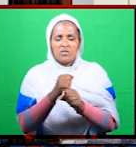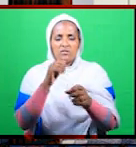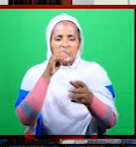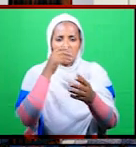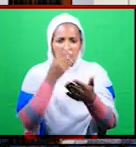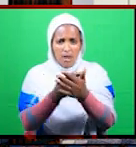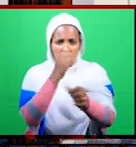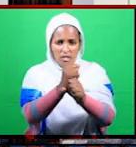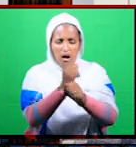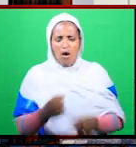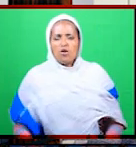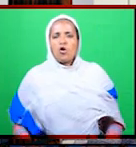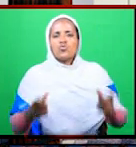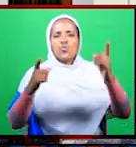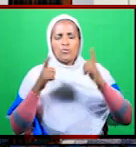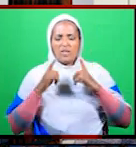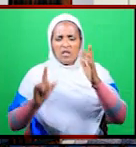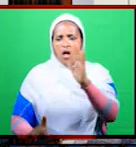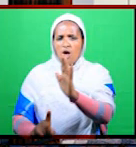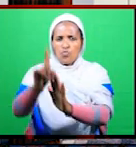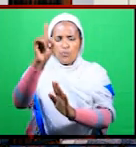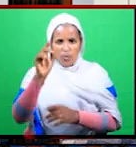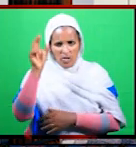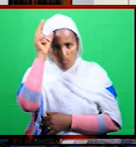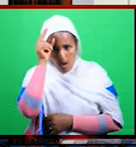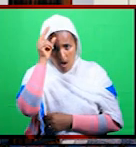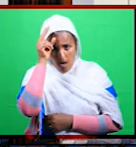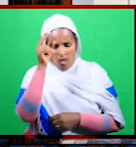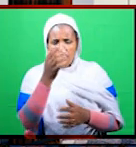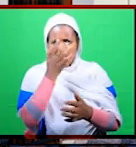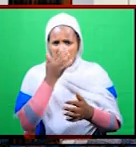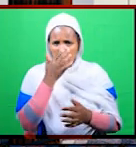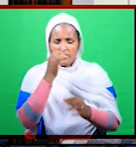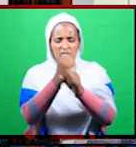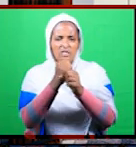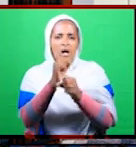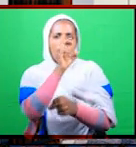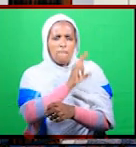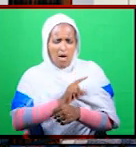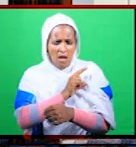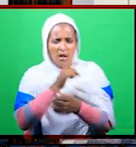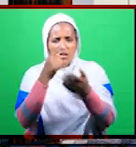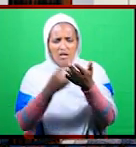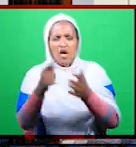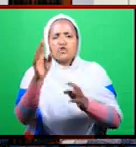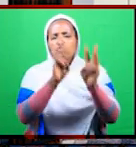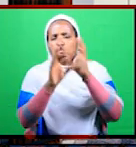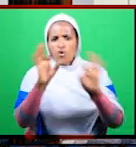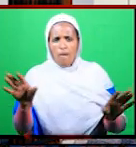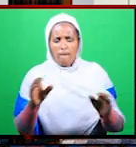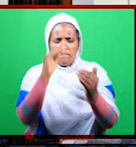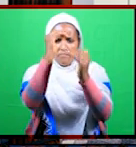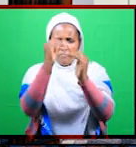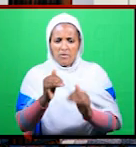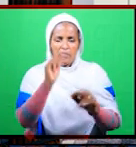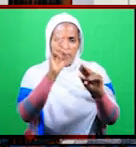የኖሩበት ያደጉበት ባህል፣ ልምድ፣ የስራ ጠባይ፣ ያ ችግር የለውም በመስፈርትነት ቢቀመጥ። ከዚህ